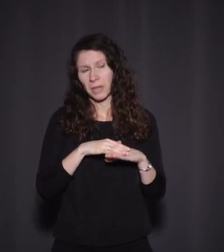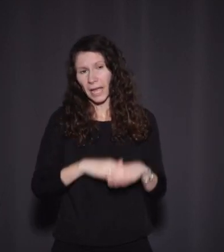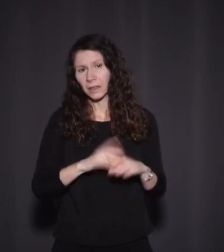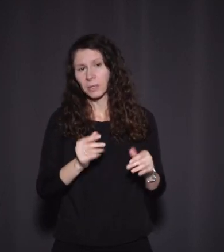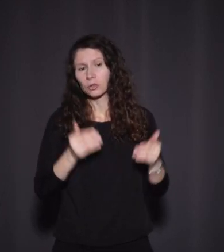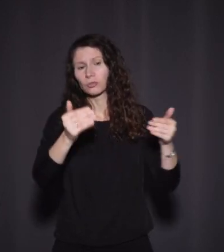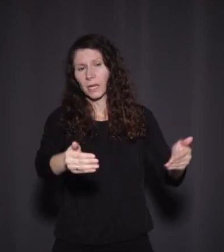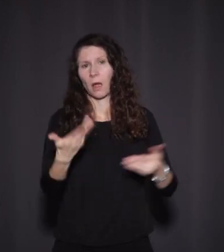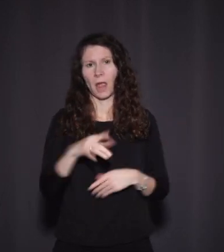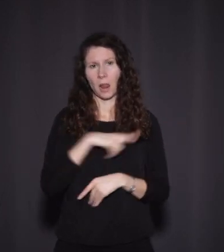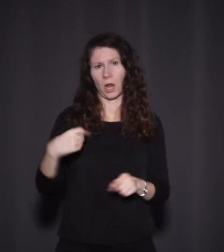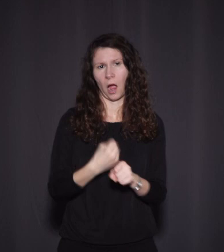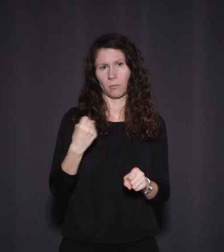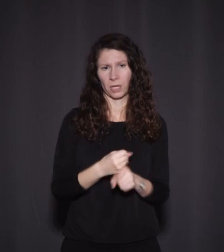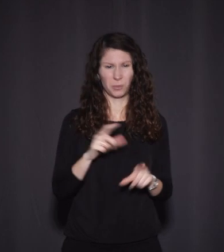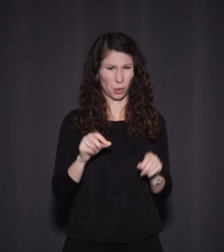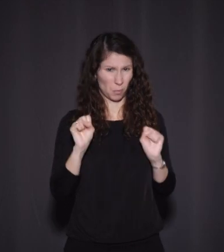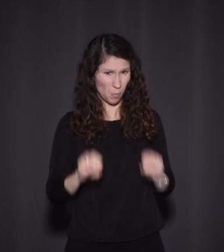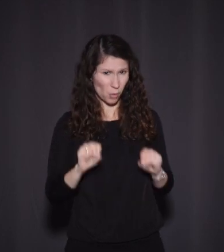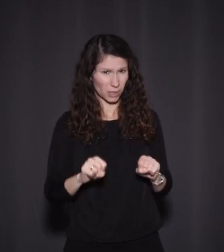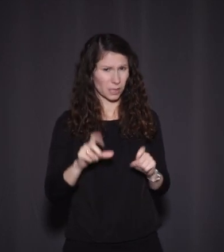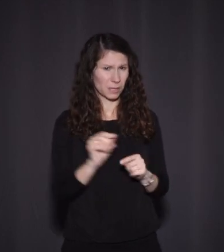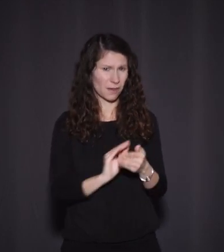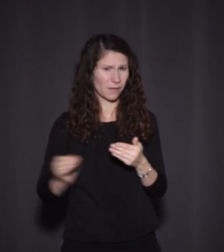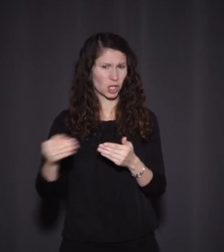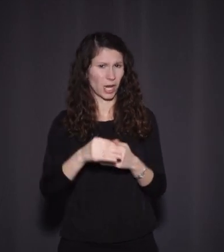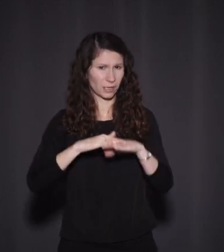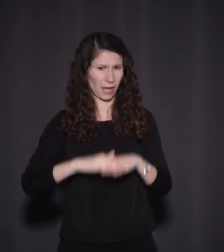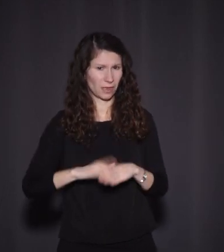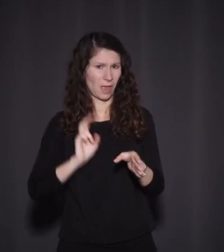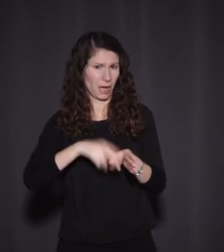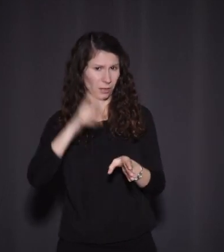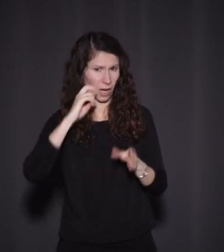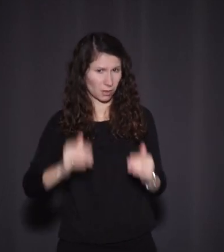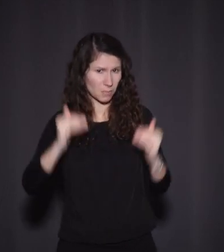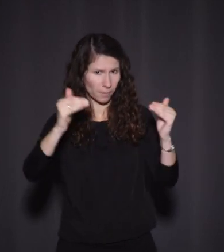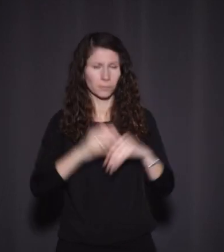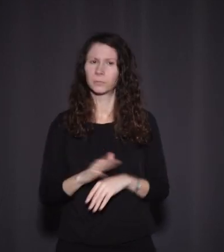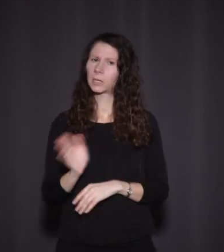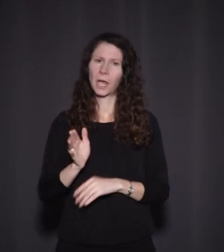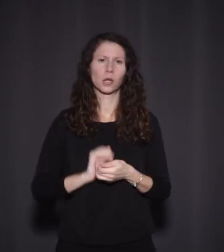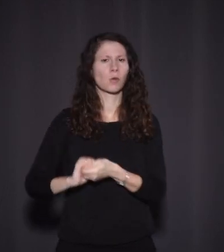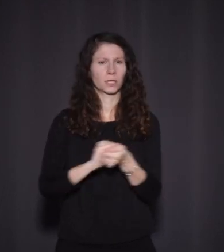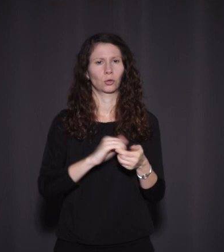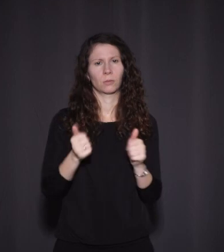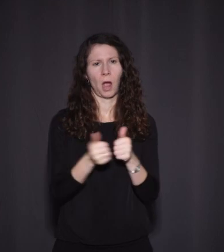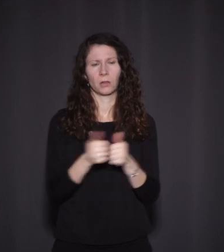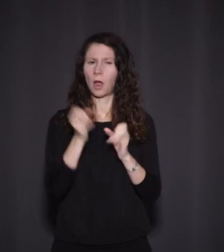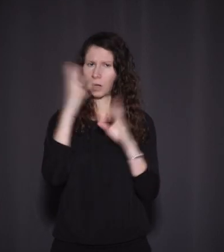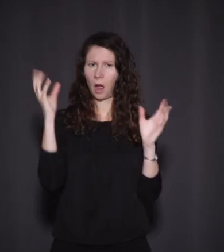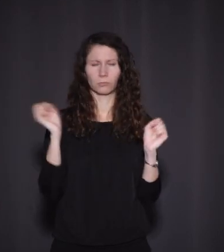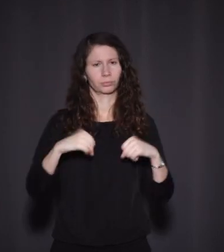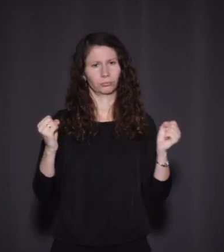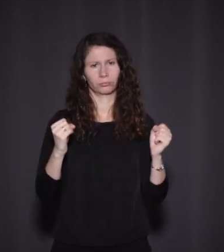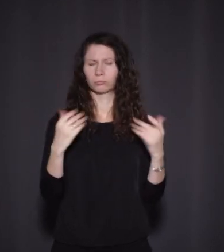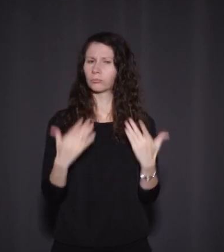eine Anhebung des Renteneintrittsalters durch die Hintertür, Herr Kruse? Nein, das ist ja klar zwischen den Koalitionspartnern vereinbart, das tut es nicht.